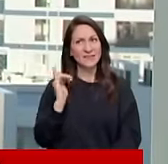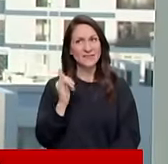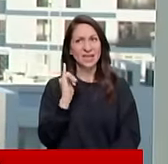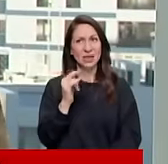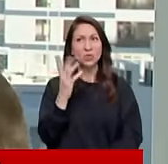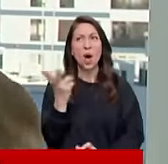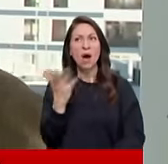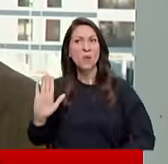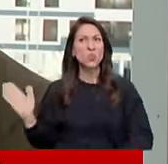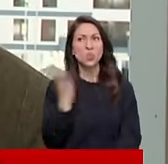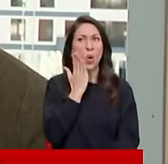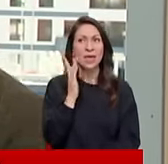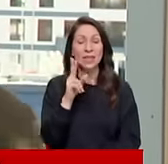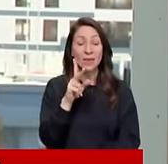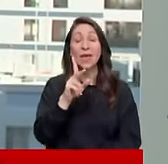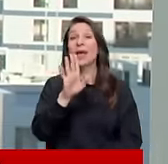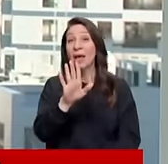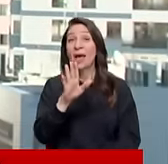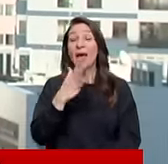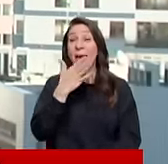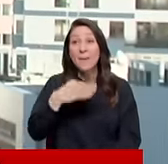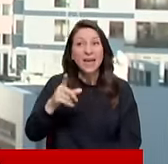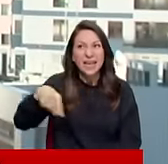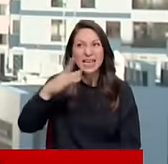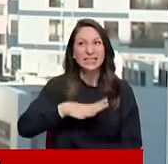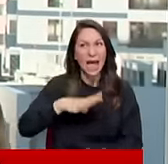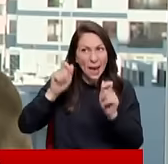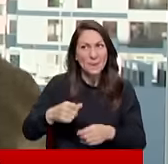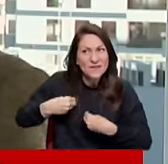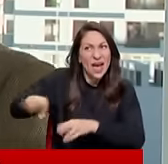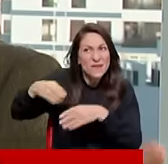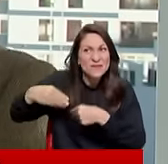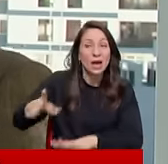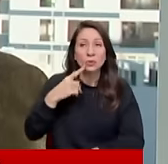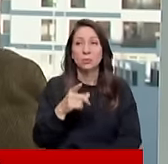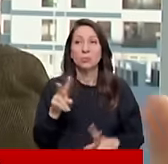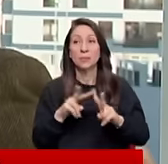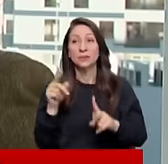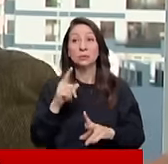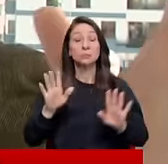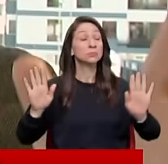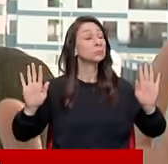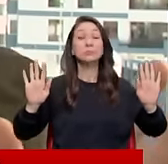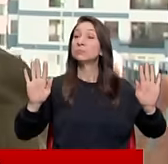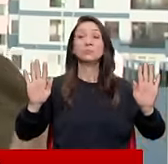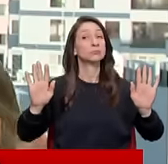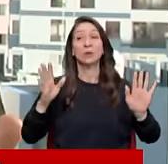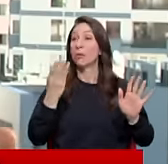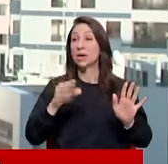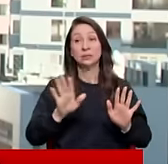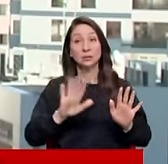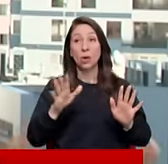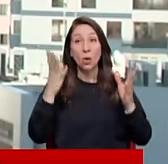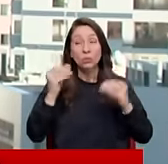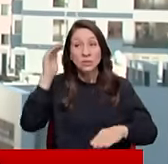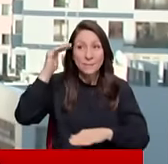bir tokat atacaklar. Emeklilerin istediklerini yapalım diyorlar, tamam mı? Mehmet Şimşek hocam olmaz.